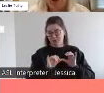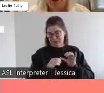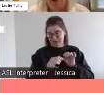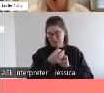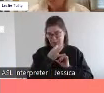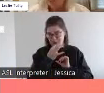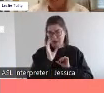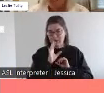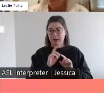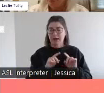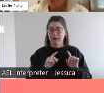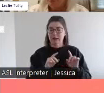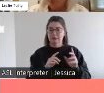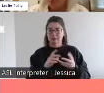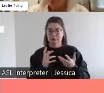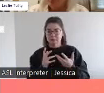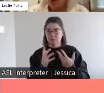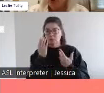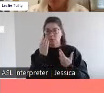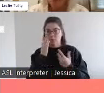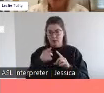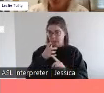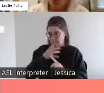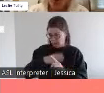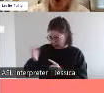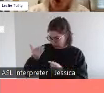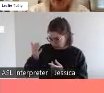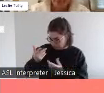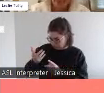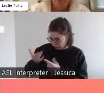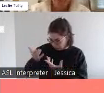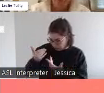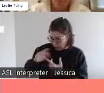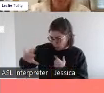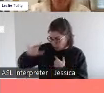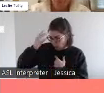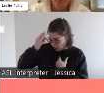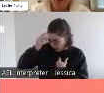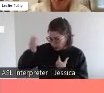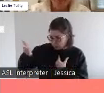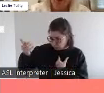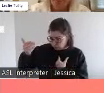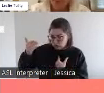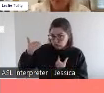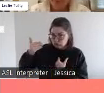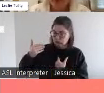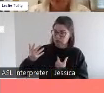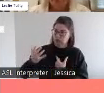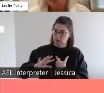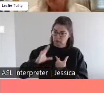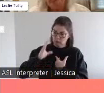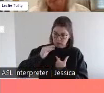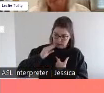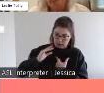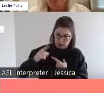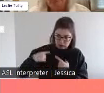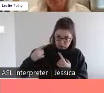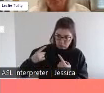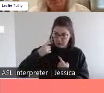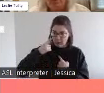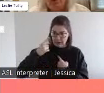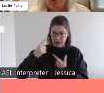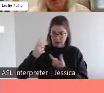quantitatives principalement. Nous voulions cependant aller plus loin et apprendre davantage sur